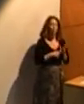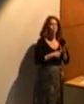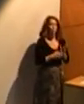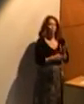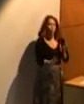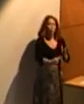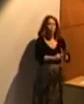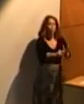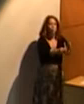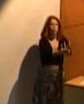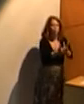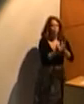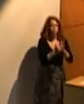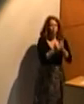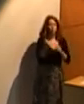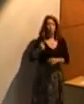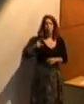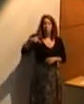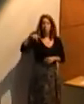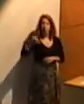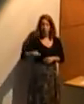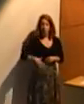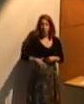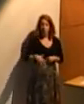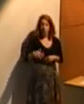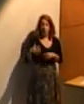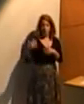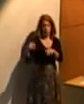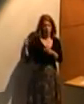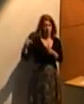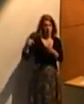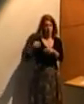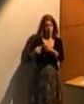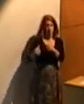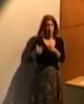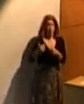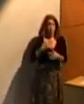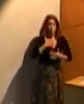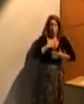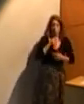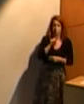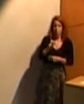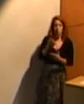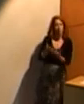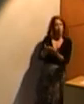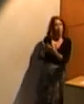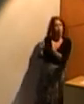que pour la gpa effectivement cela se fait déjà je pense que ce n'est pas nécessairement un exemple à suivre